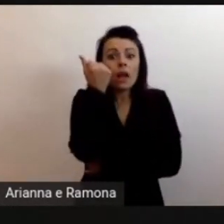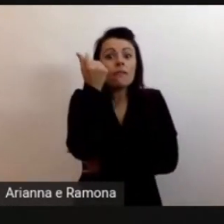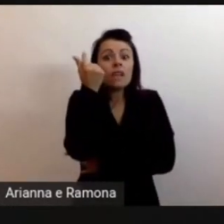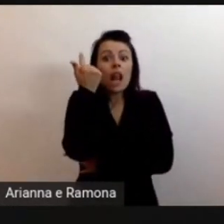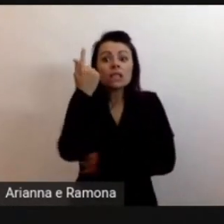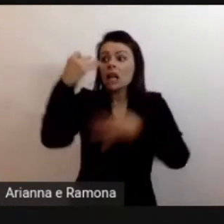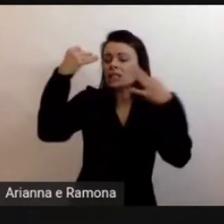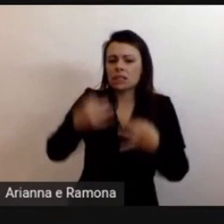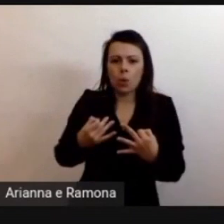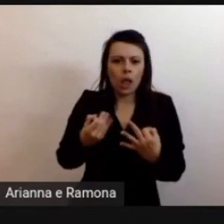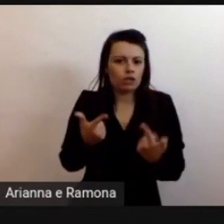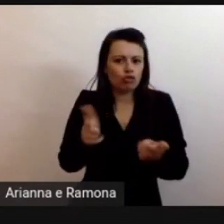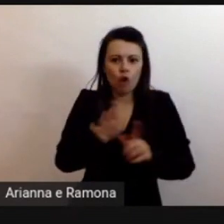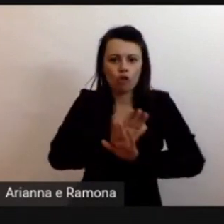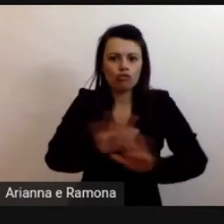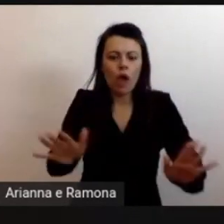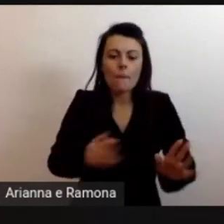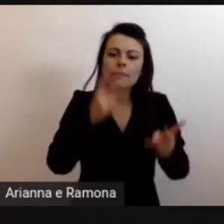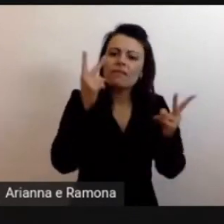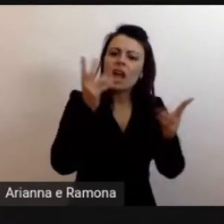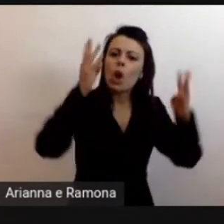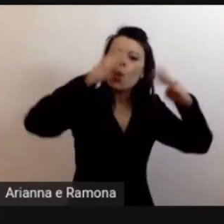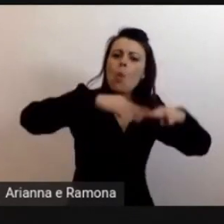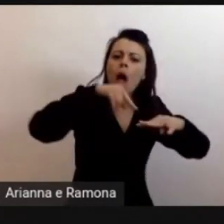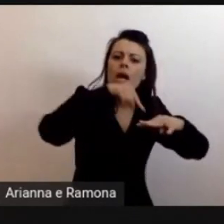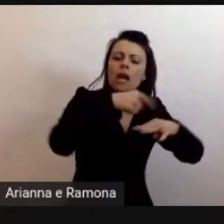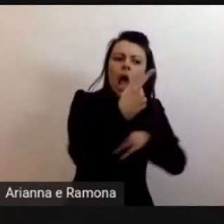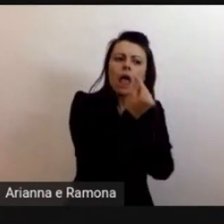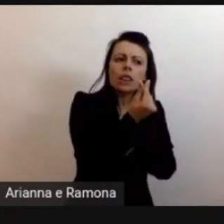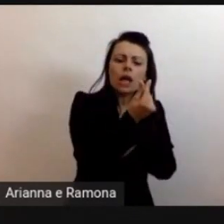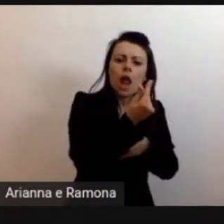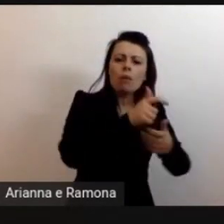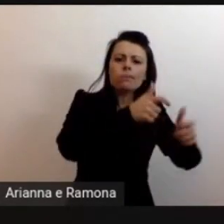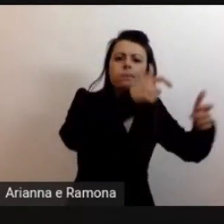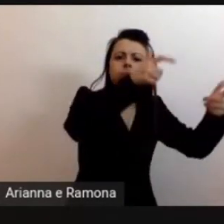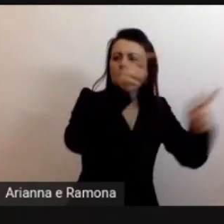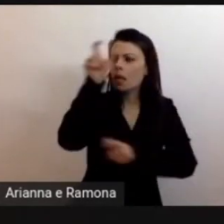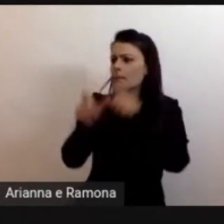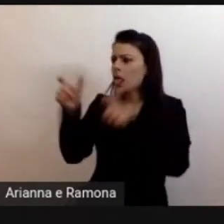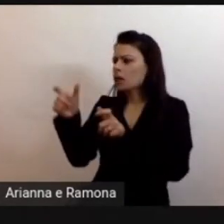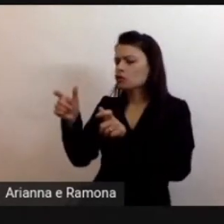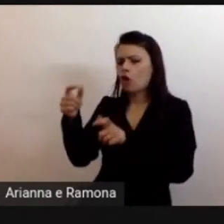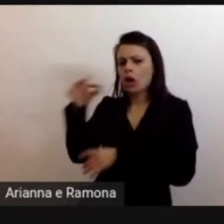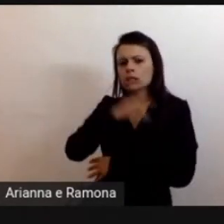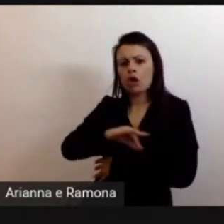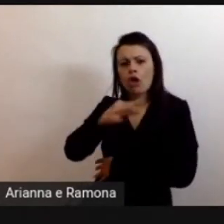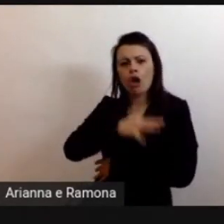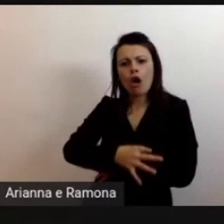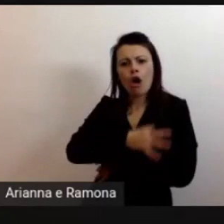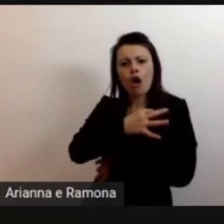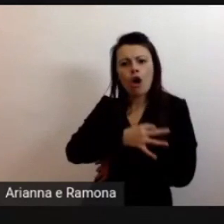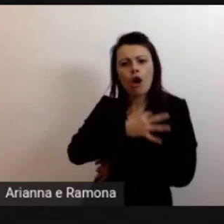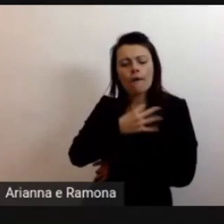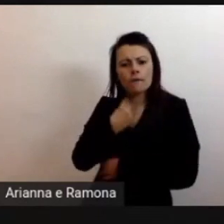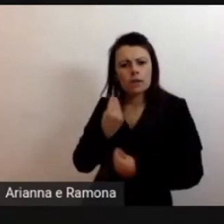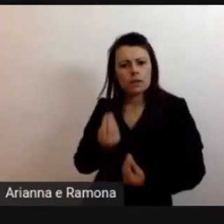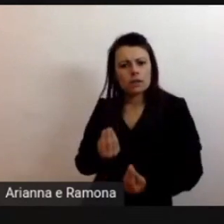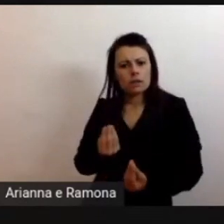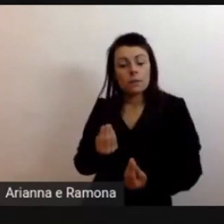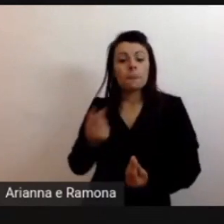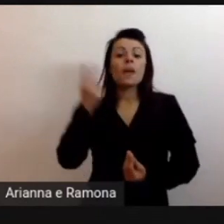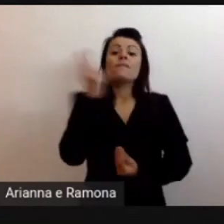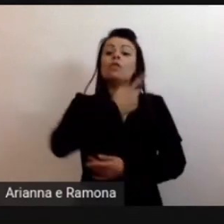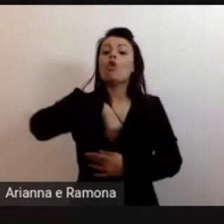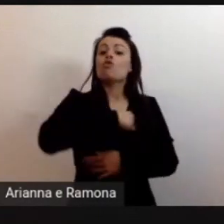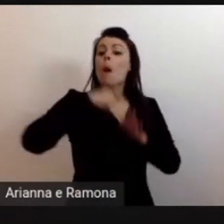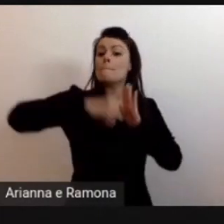però durante la guerra il denaro prospera 20 la gente stia male infatti mesi non ho sentito la parola